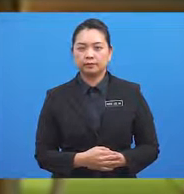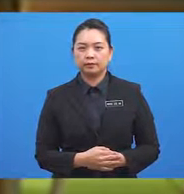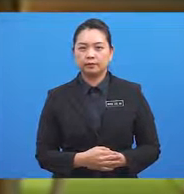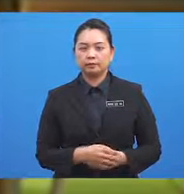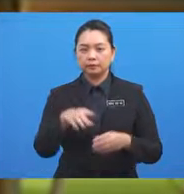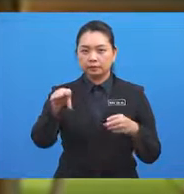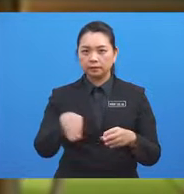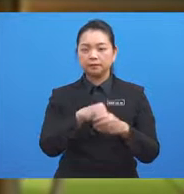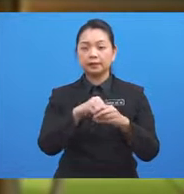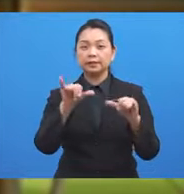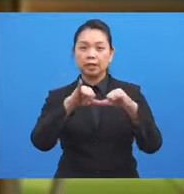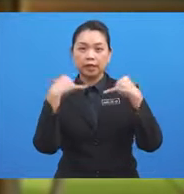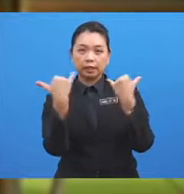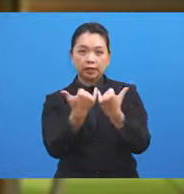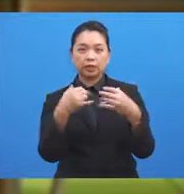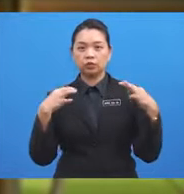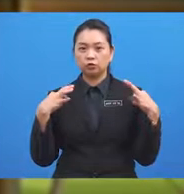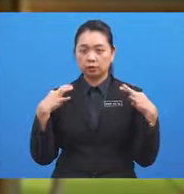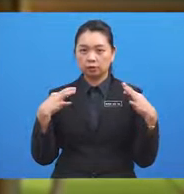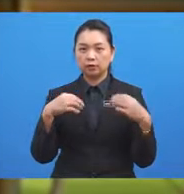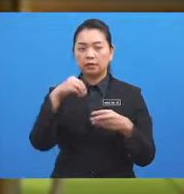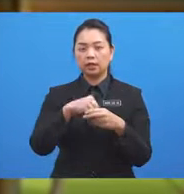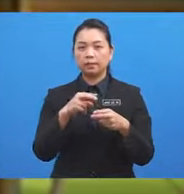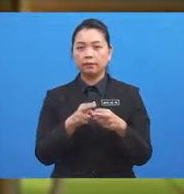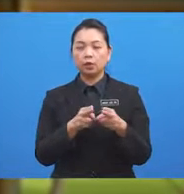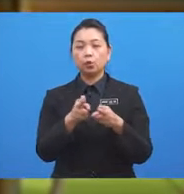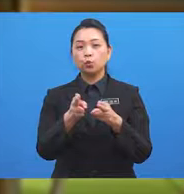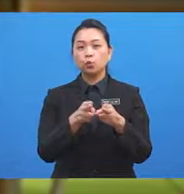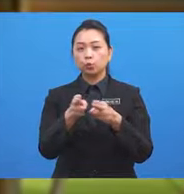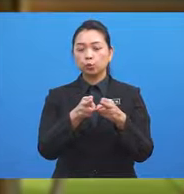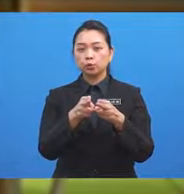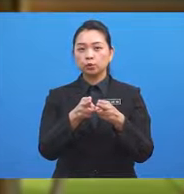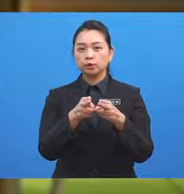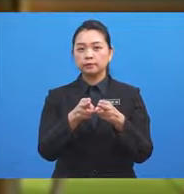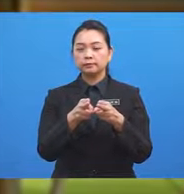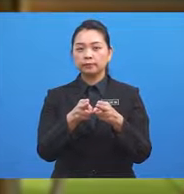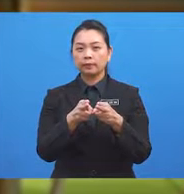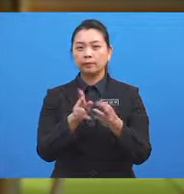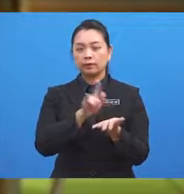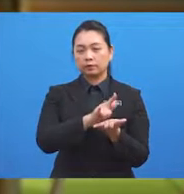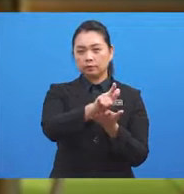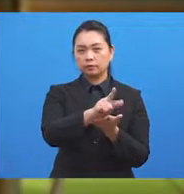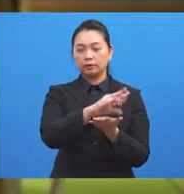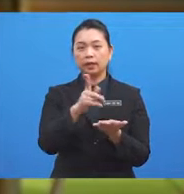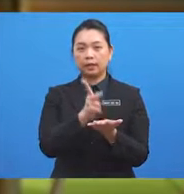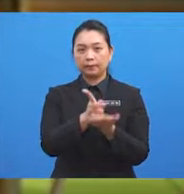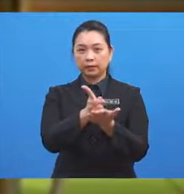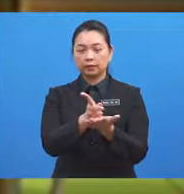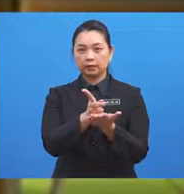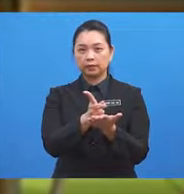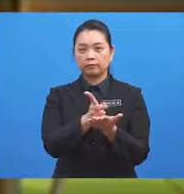Penglibatan syarikat swasta dalam pengurusan lapangan terbang dan pelabuhan turut berlaku